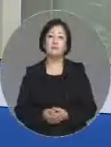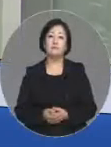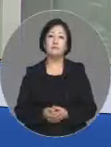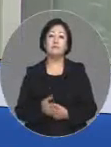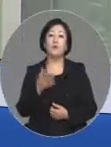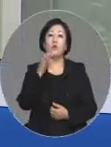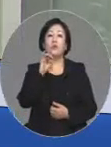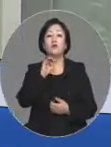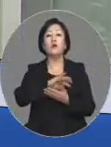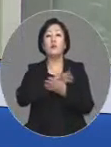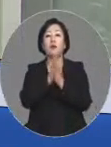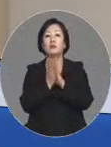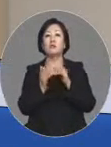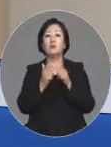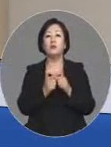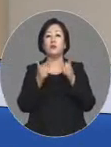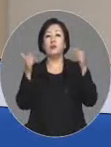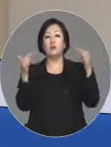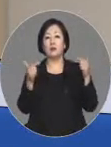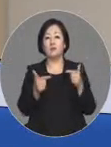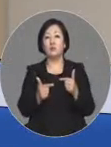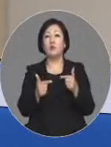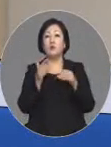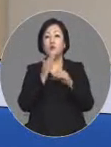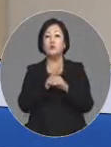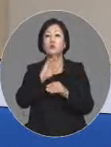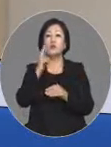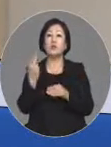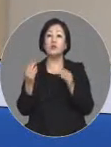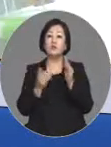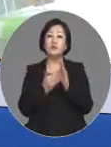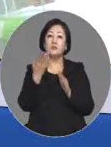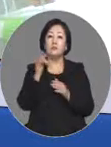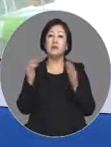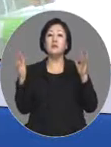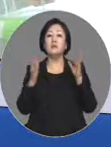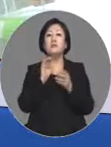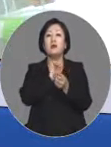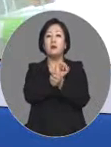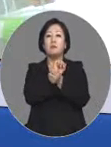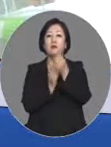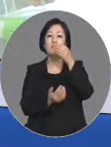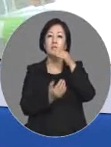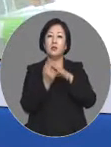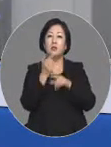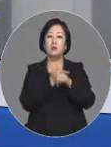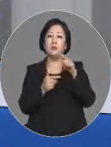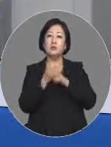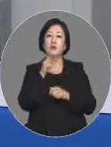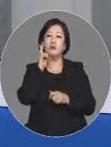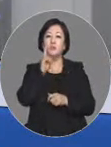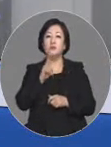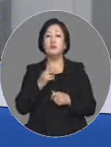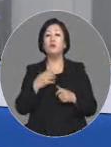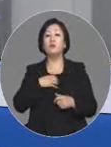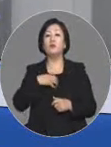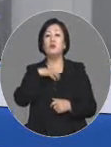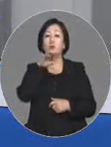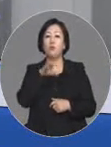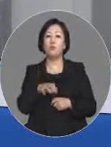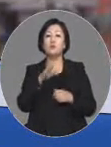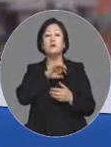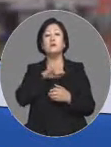5 미크론 변 의 유형이 서서히 감소세로 돌아서고 있지만 집단 감염 과 중 중하 에 취약한 고위험 시설은